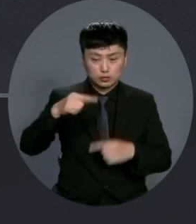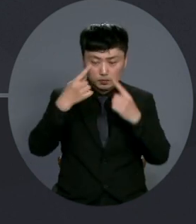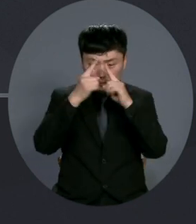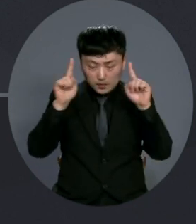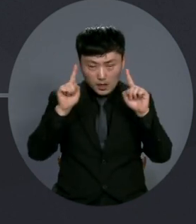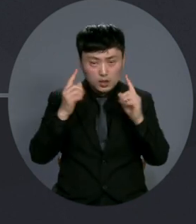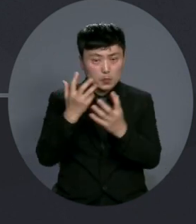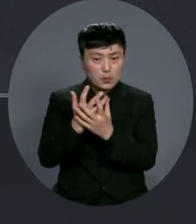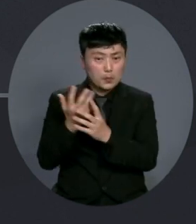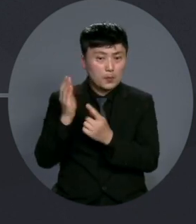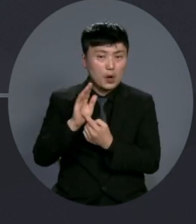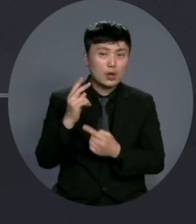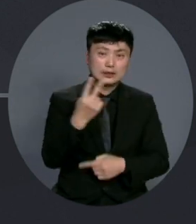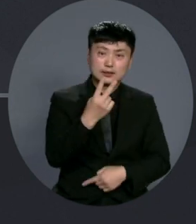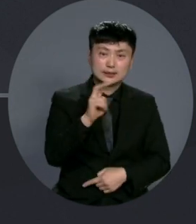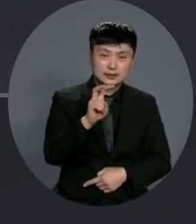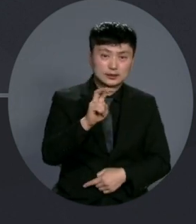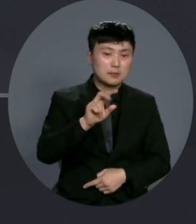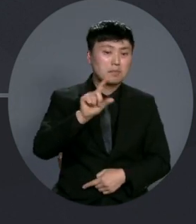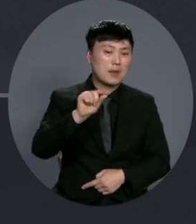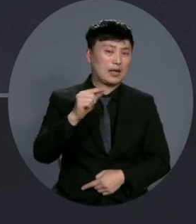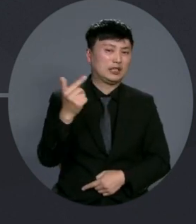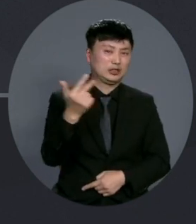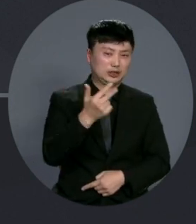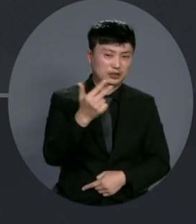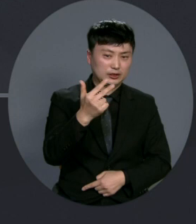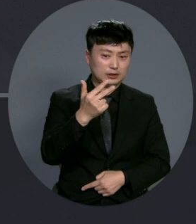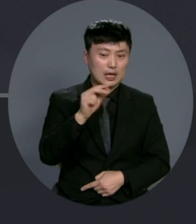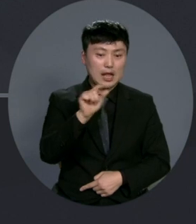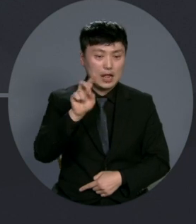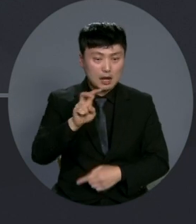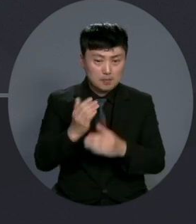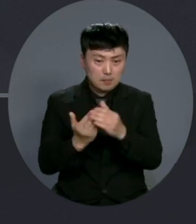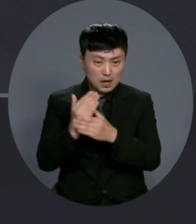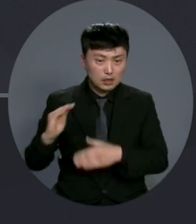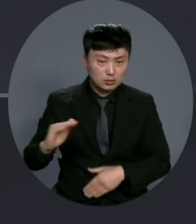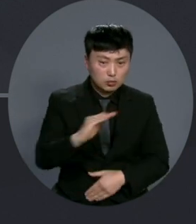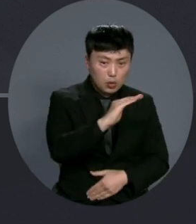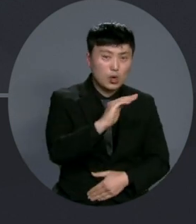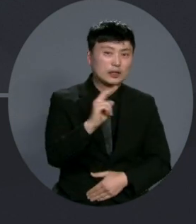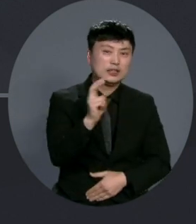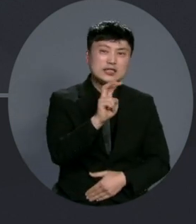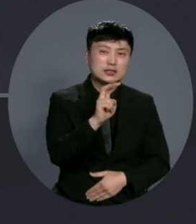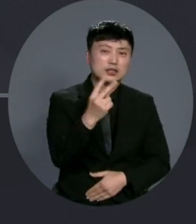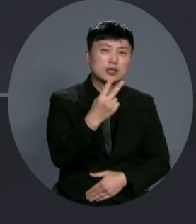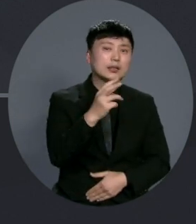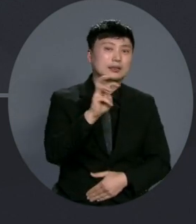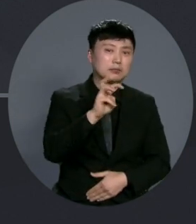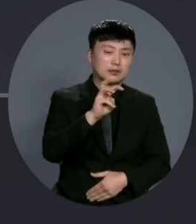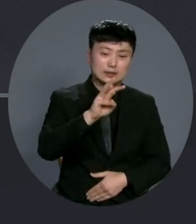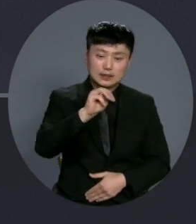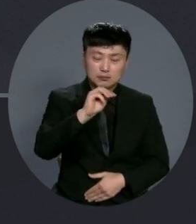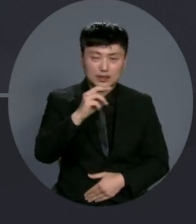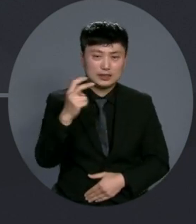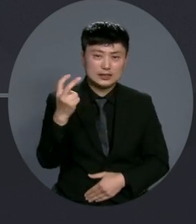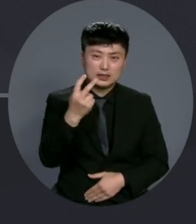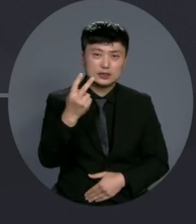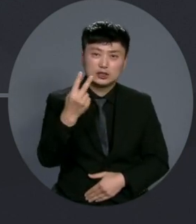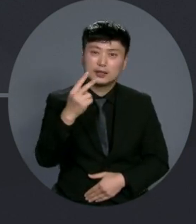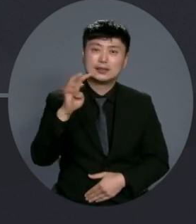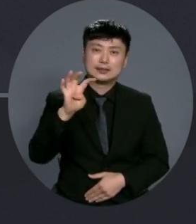보면 2020년 17,000명 정도이던 전립선 환자는 30년에는 3만 명